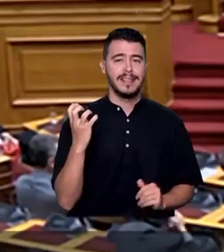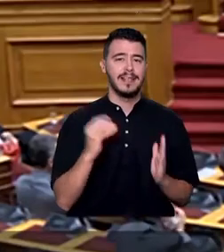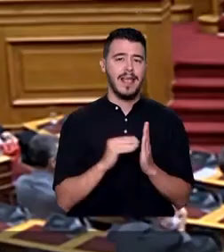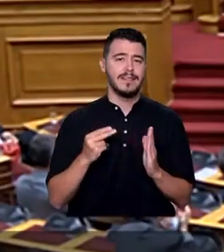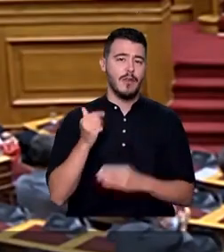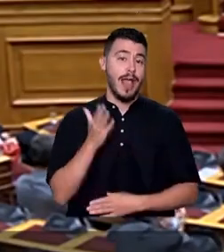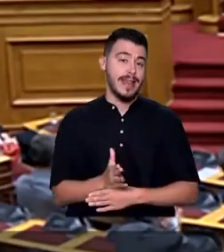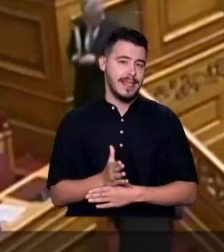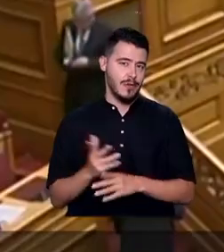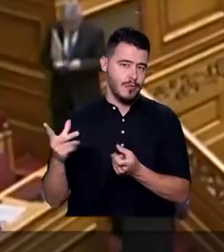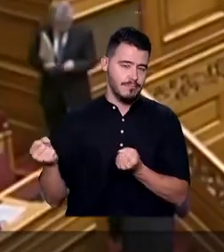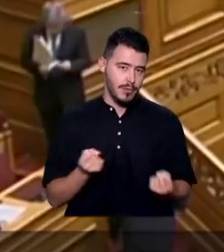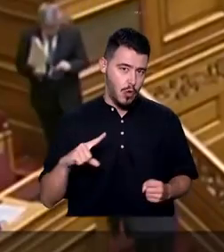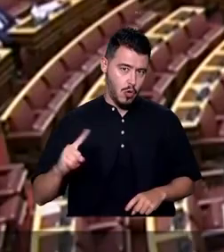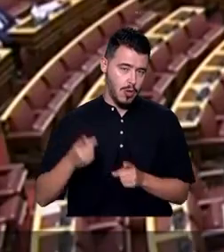ευρώ.